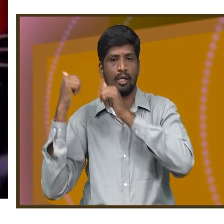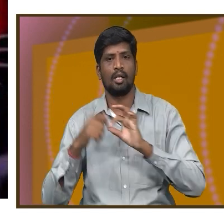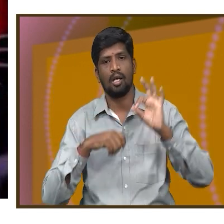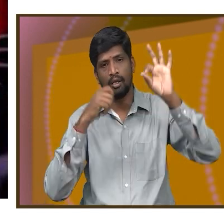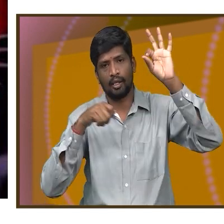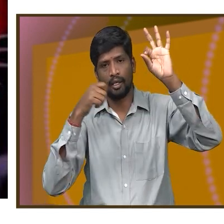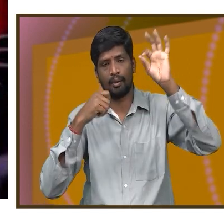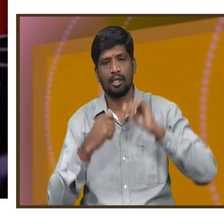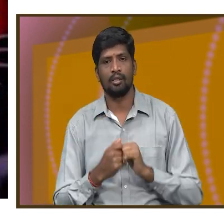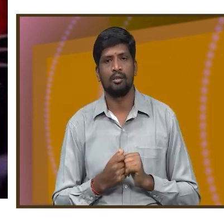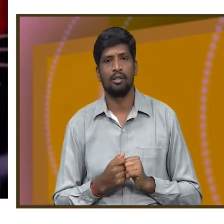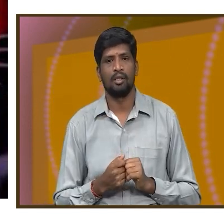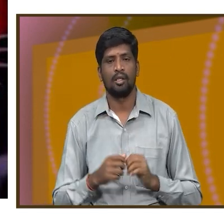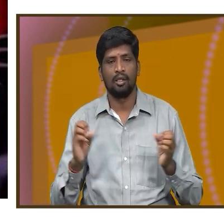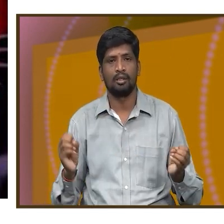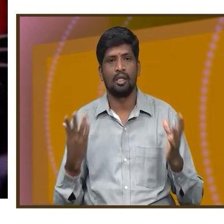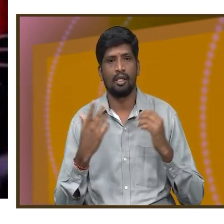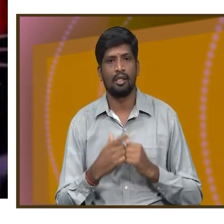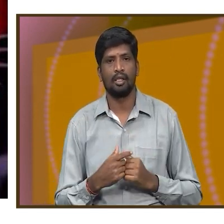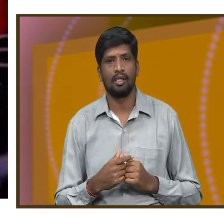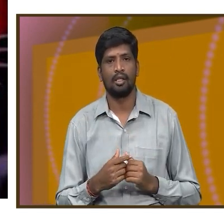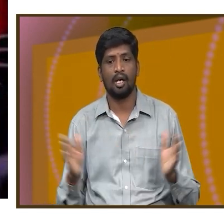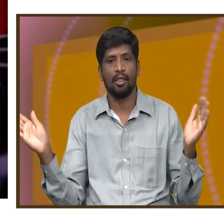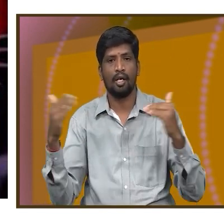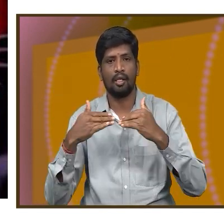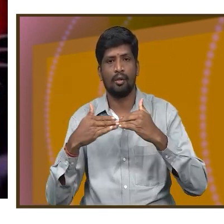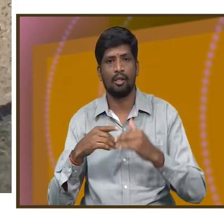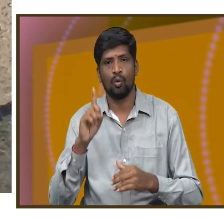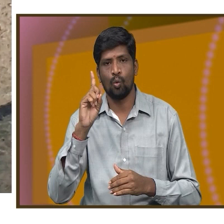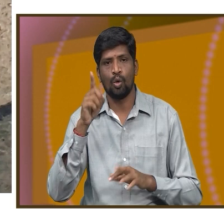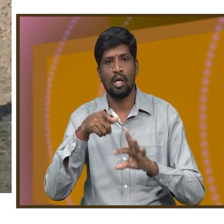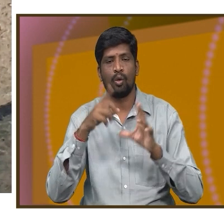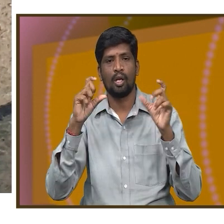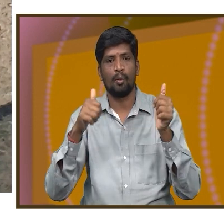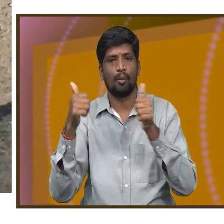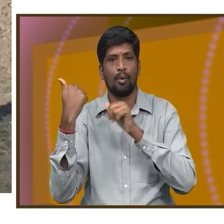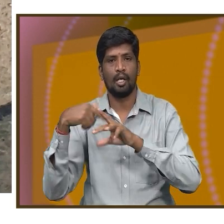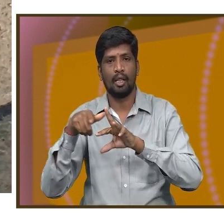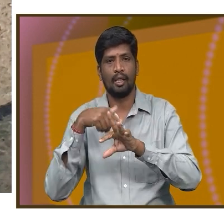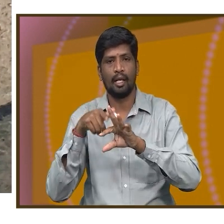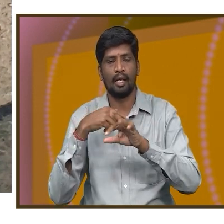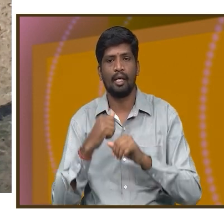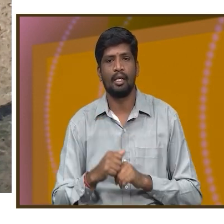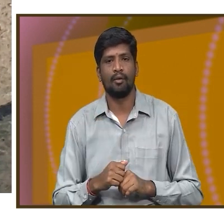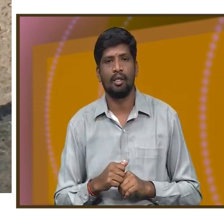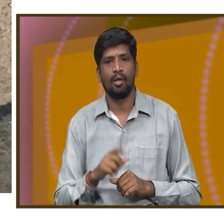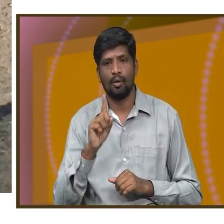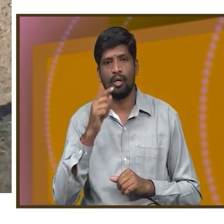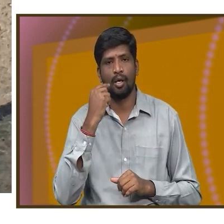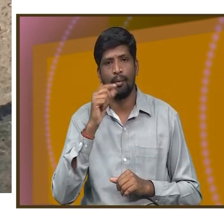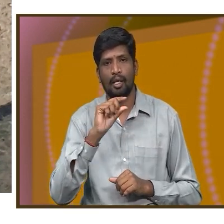தியேட்டரில் வழக்கம் போல் இயங்கிக்கிட்டுருக்கிறது. அந்த தியேட்டரினுடைய வாசலில் ஒரு செருப்பு தைக்கும் தொழிலாளி மாரி என்று